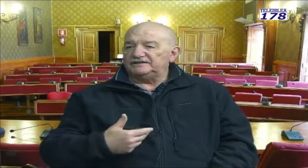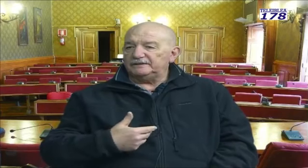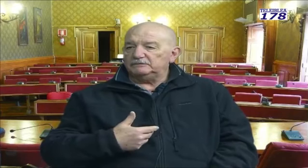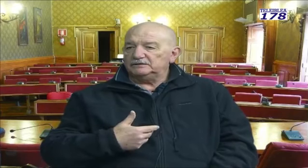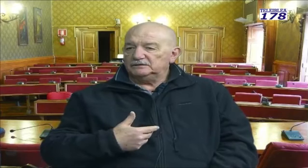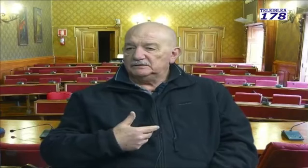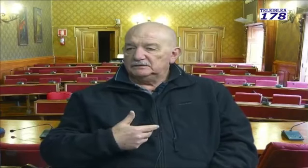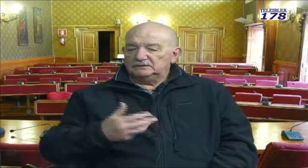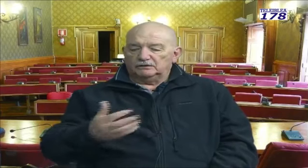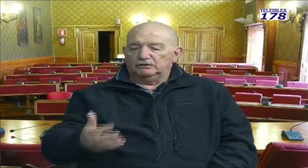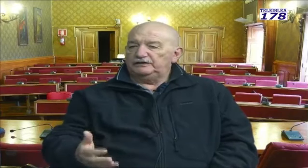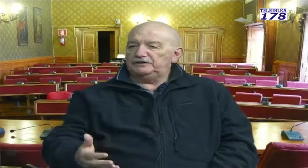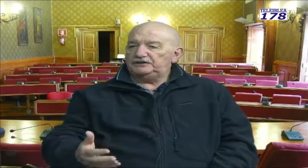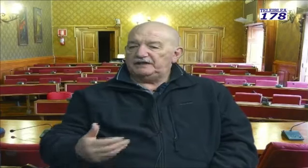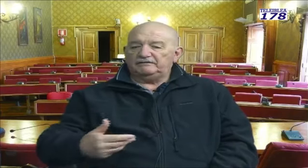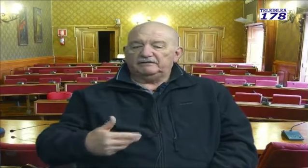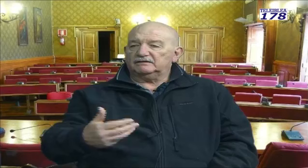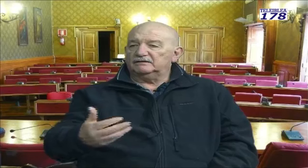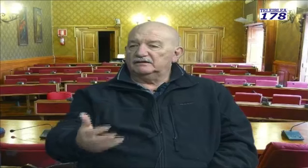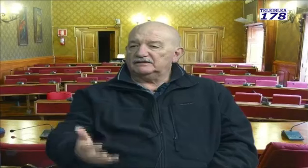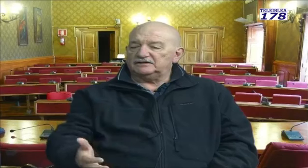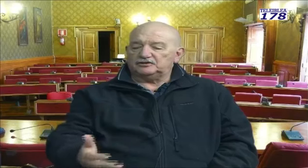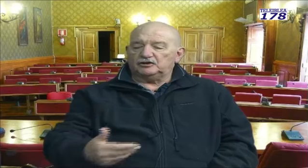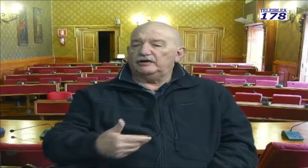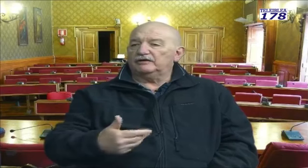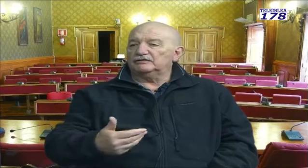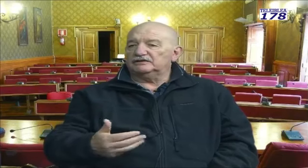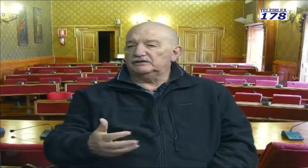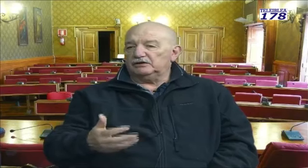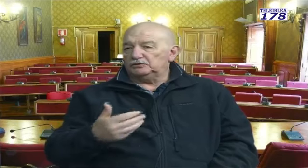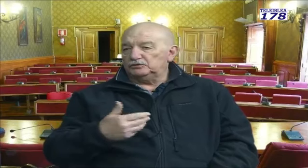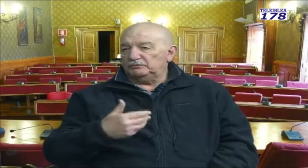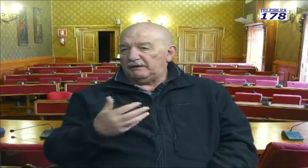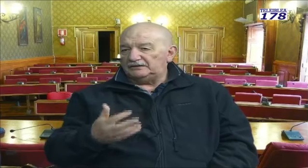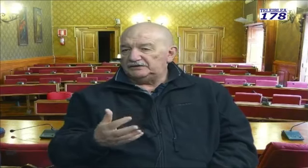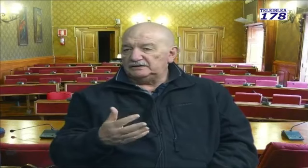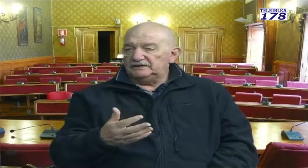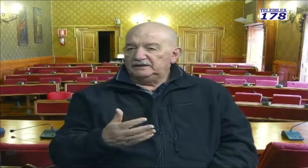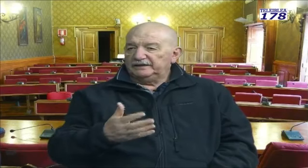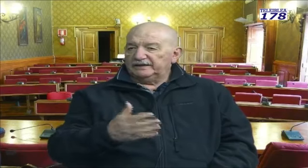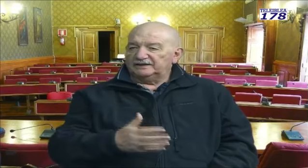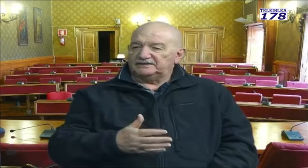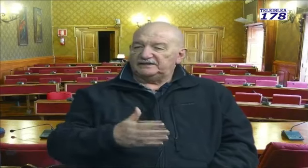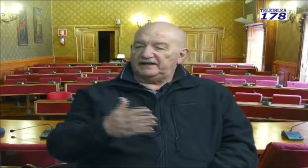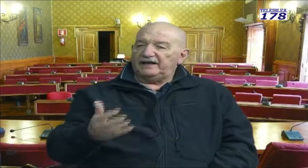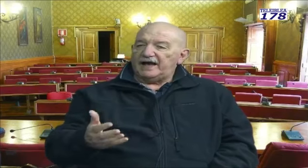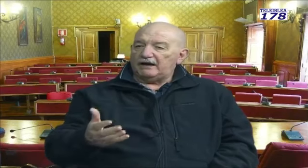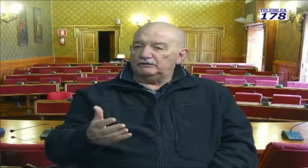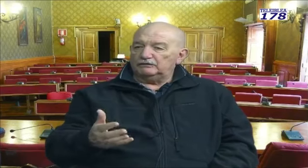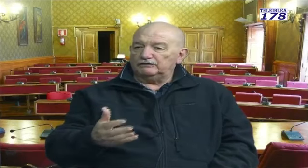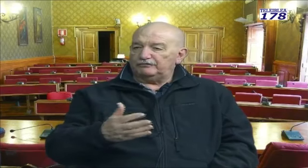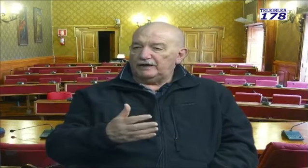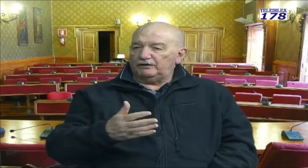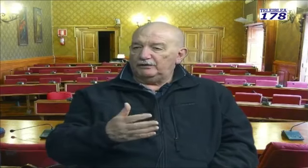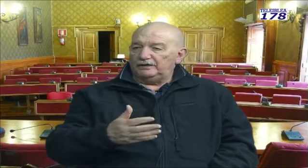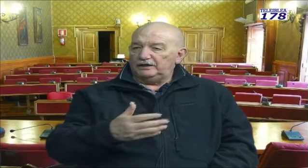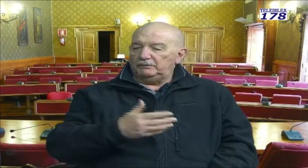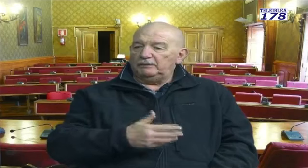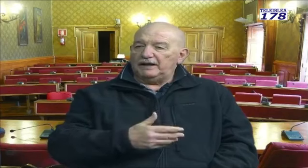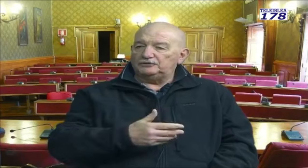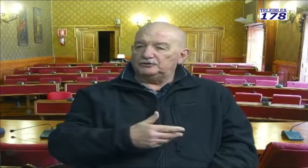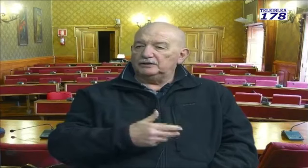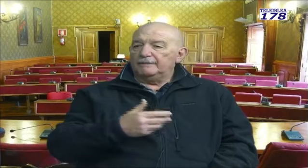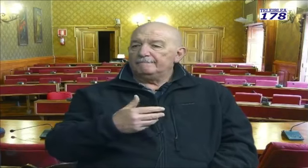fare insieme, col dirigente, con l'assessore e cose del genere. Tu ti immagini Cassia e Iacono che fanno